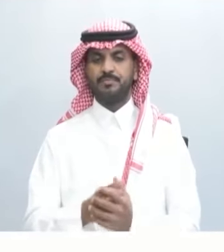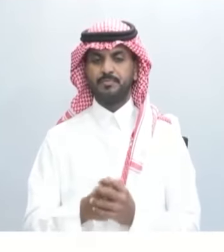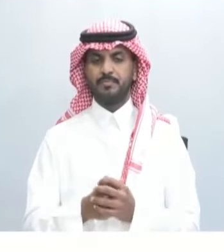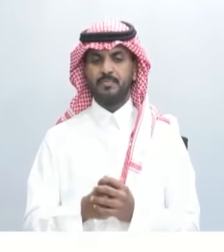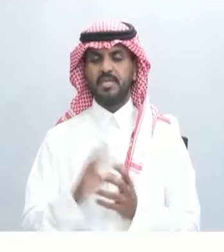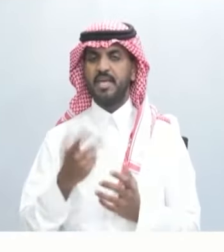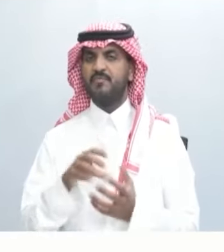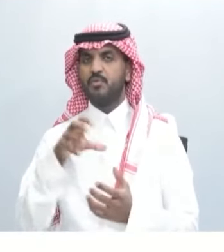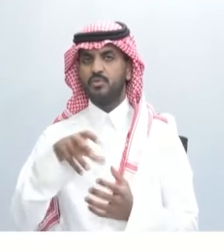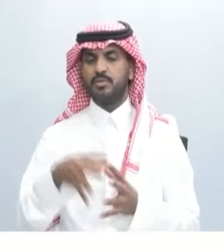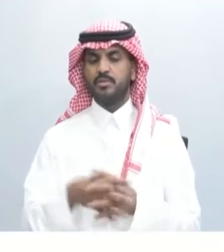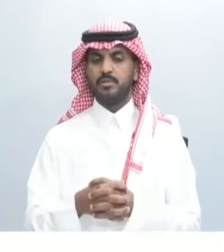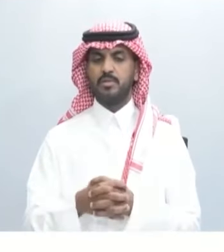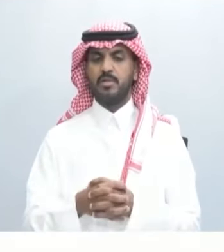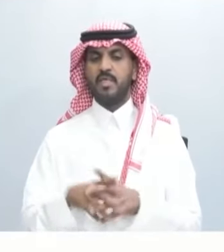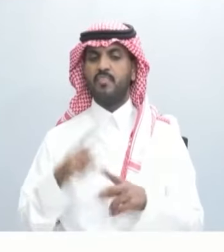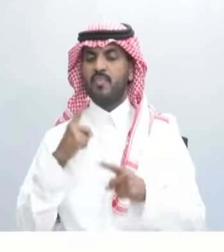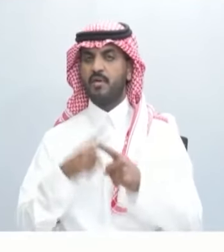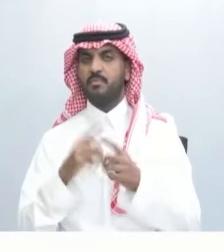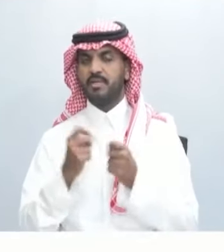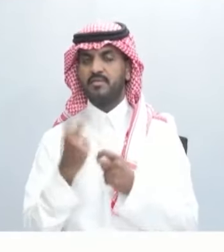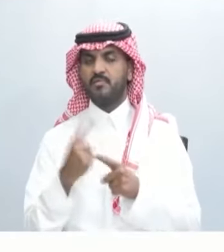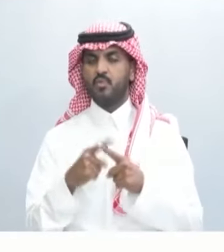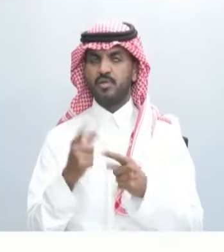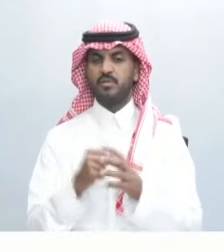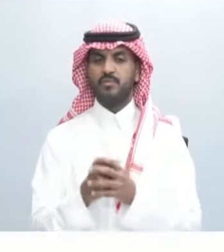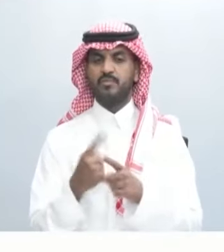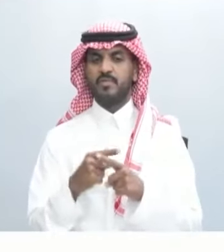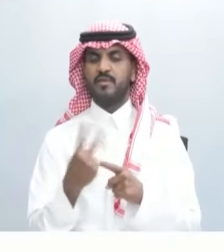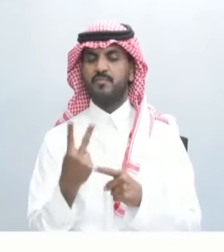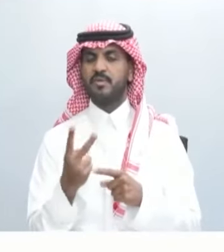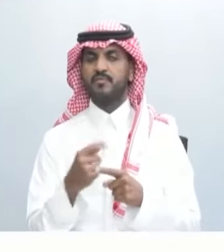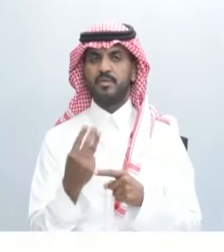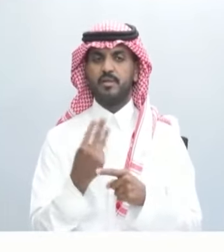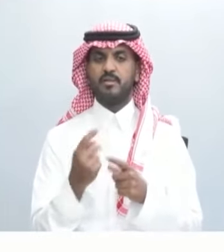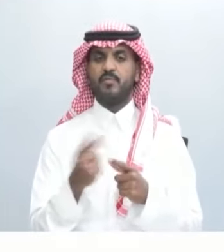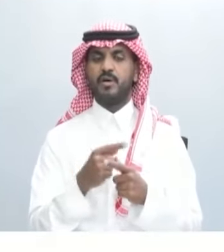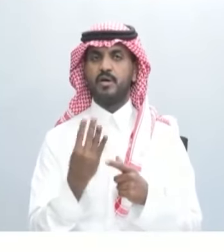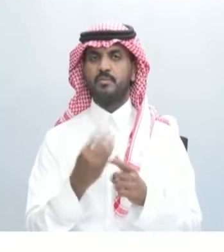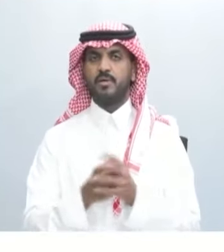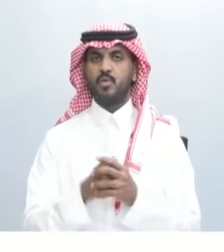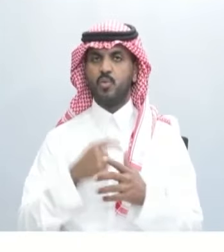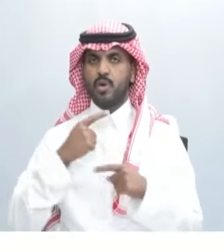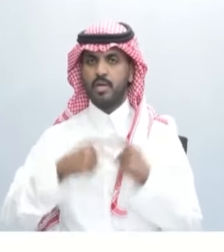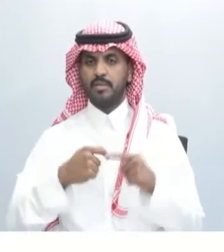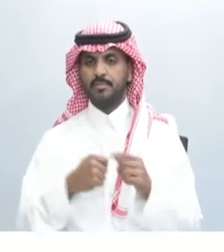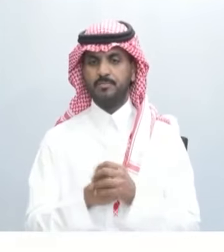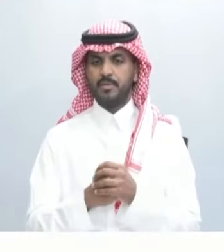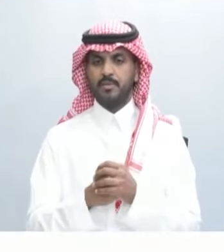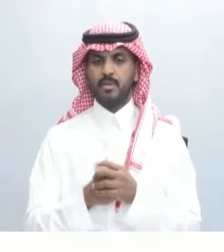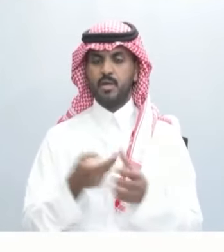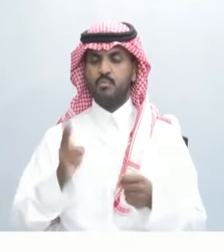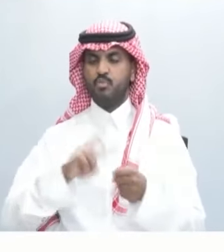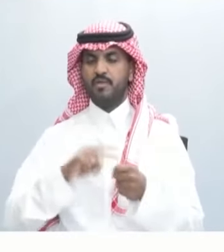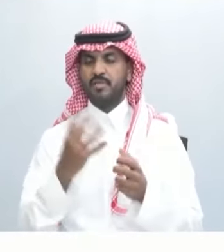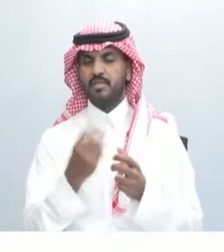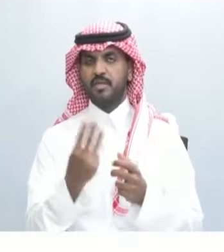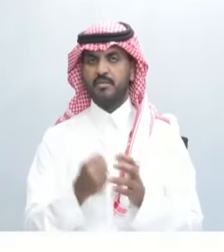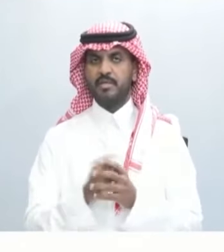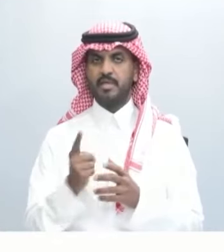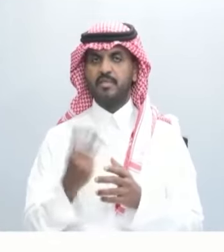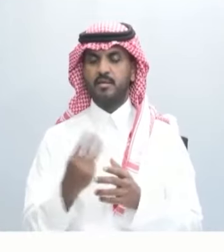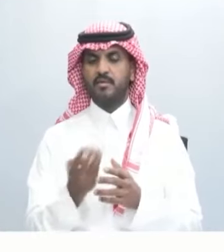كيف اوجدناها بضرب العدد اثنان في واحد ومن ثم اثنان ثم ثلاثه ثم اربعه وهكذا مضاعفات العدد ثلاثه